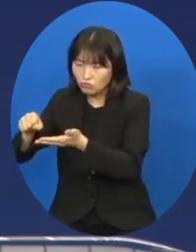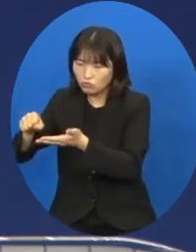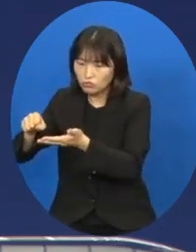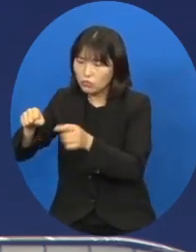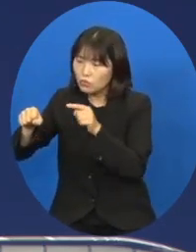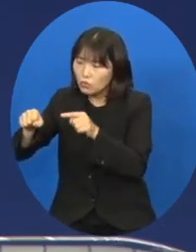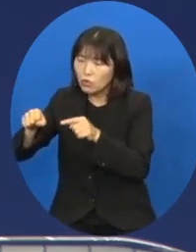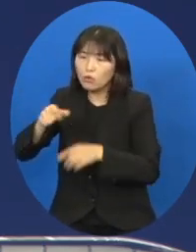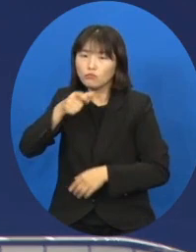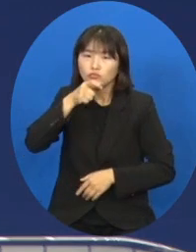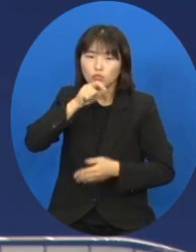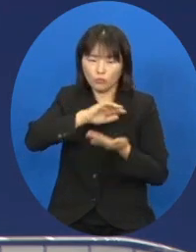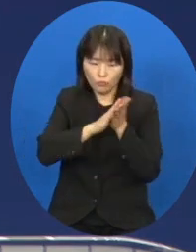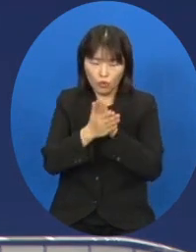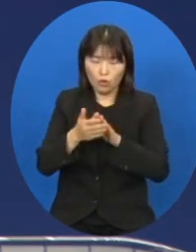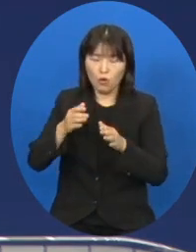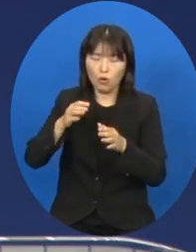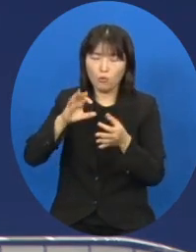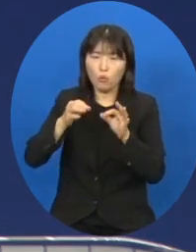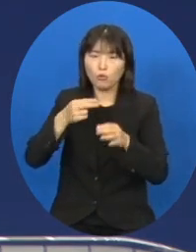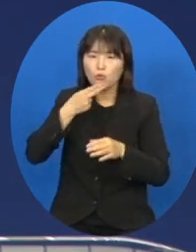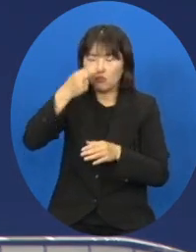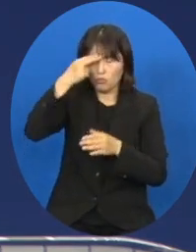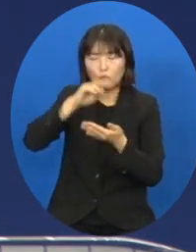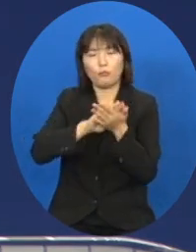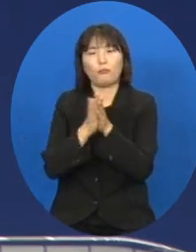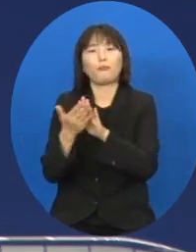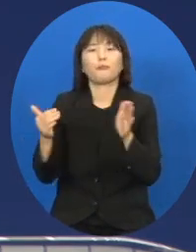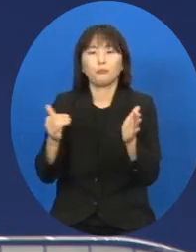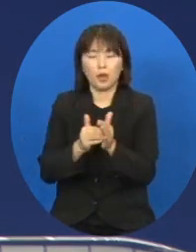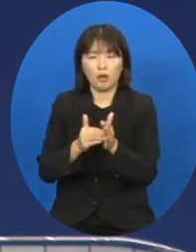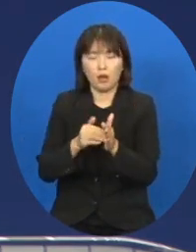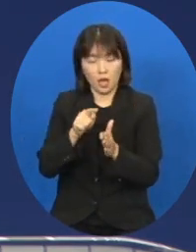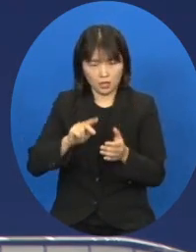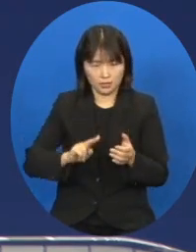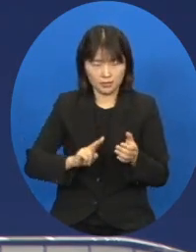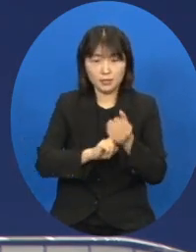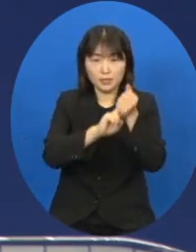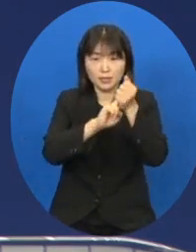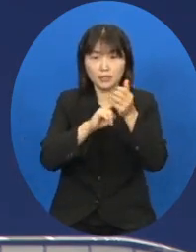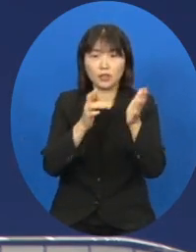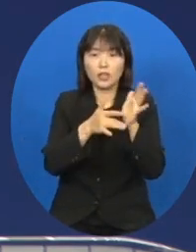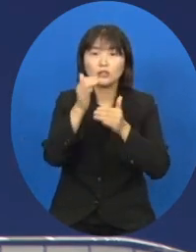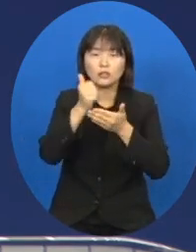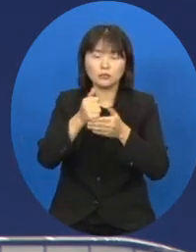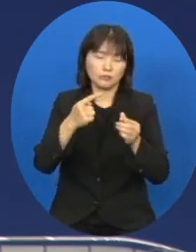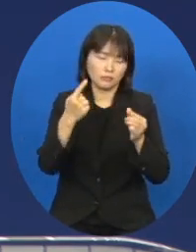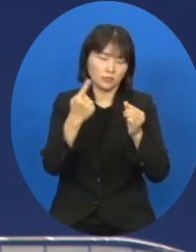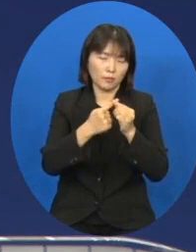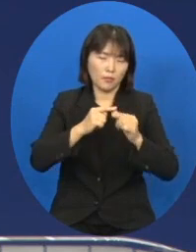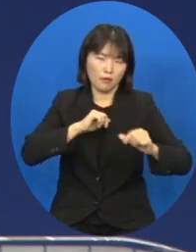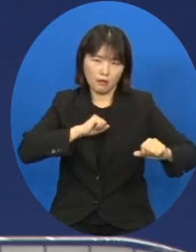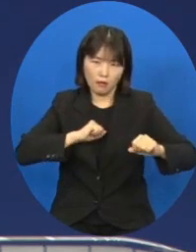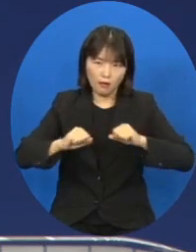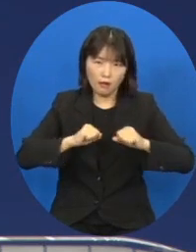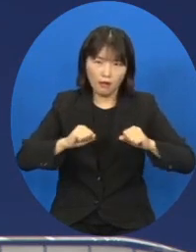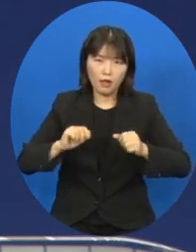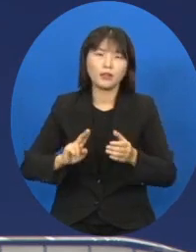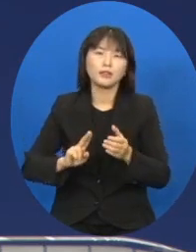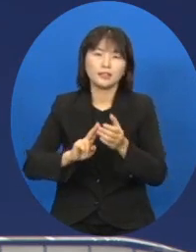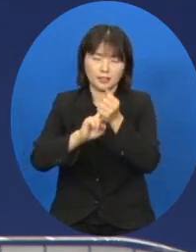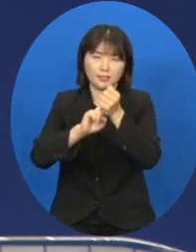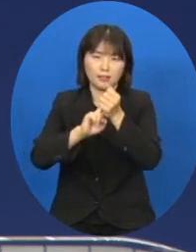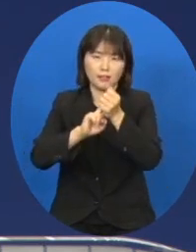겁니다. 최상품의 포도주가 된 거죠. 이 기적이 예수님이 첫 번째 행했던